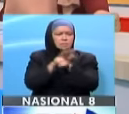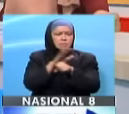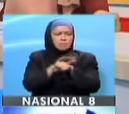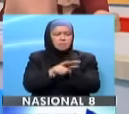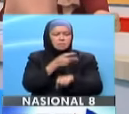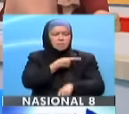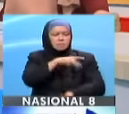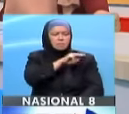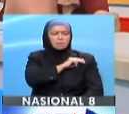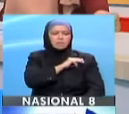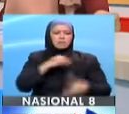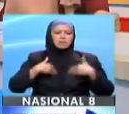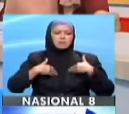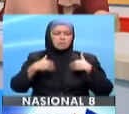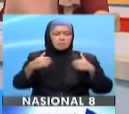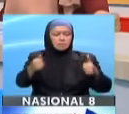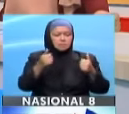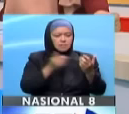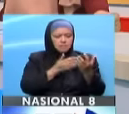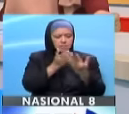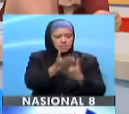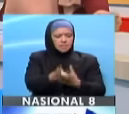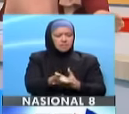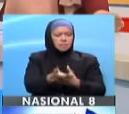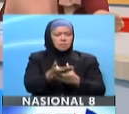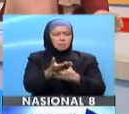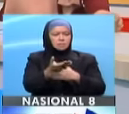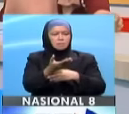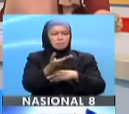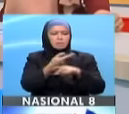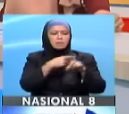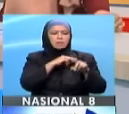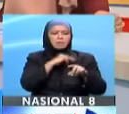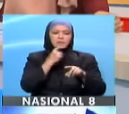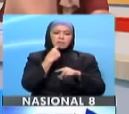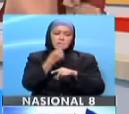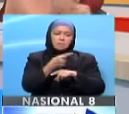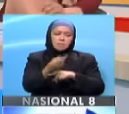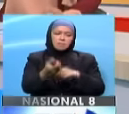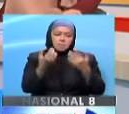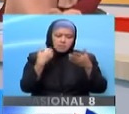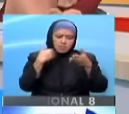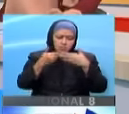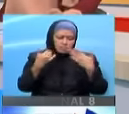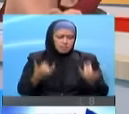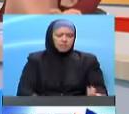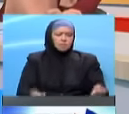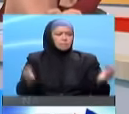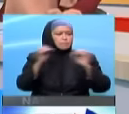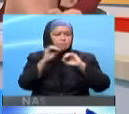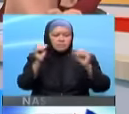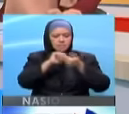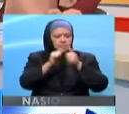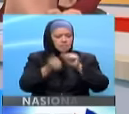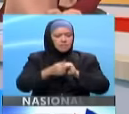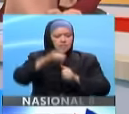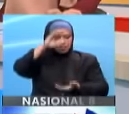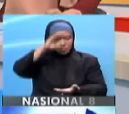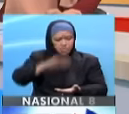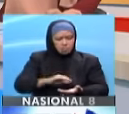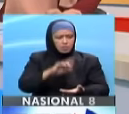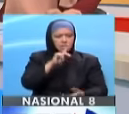Hilmi Yahya ketika memberi jaminan itu memaklumkan setakat ini juga tiada masalah kekurangan bekalan vaksin dan antibodi di negara